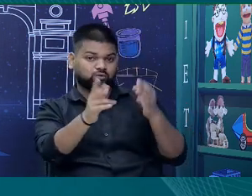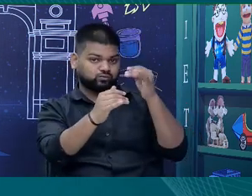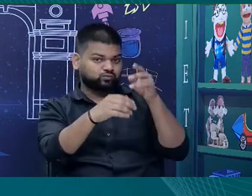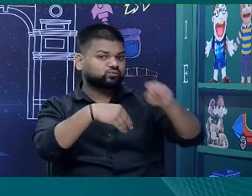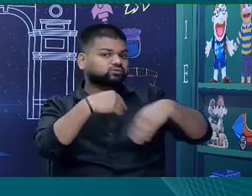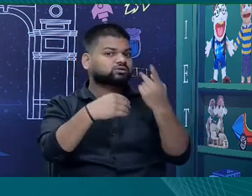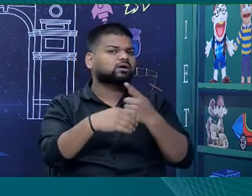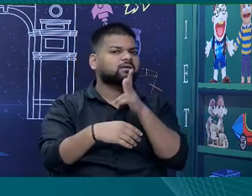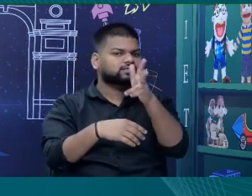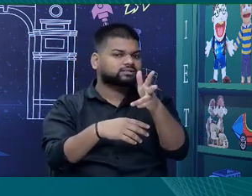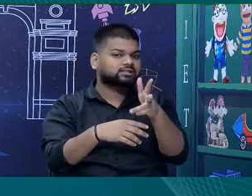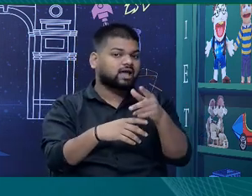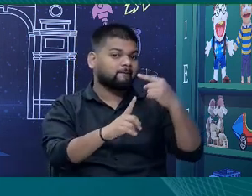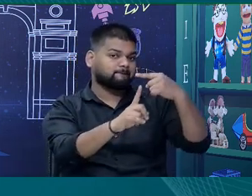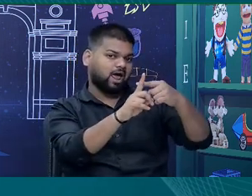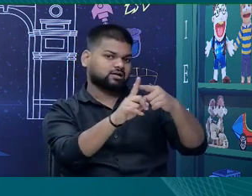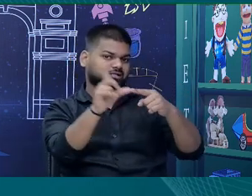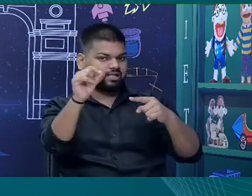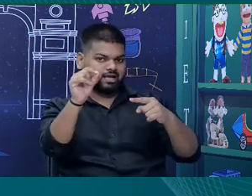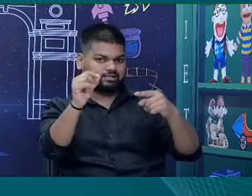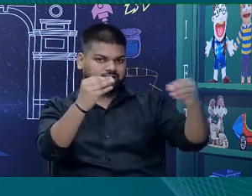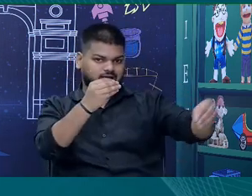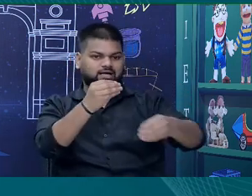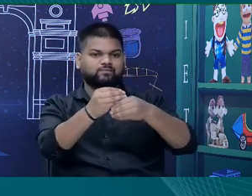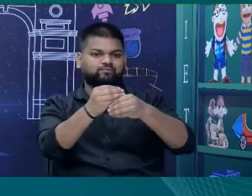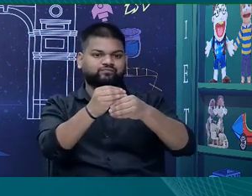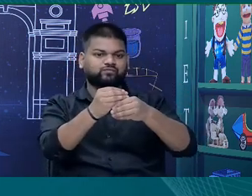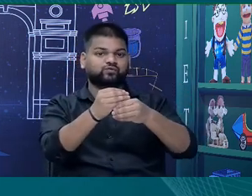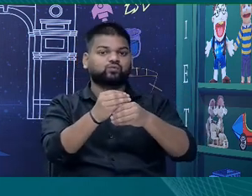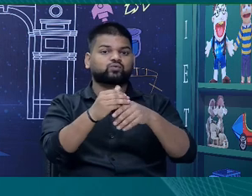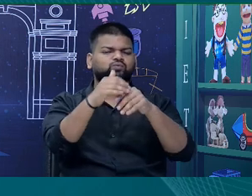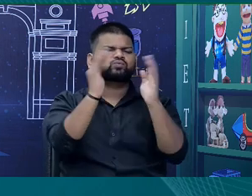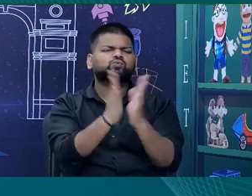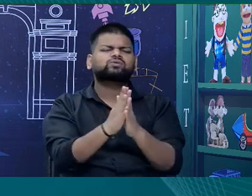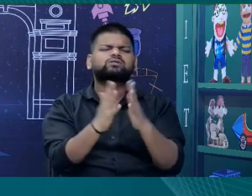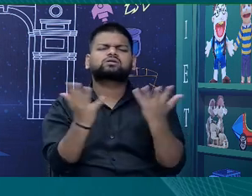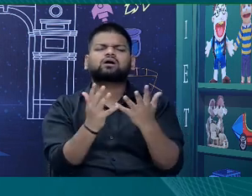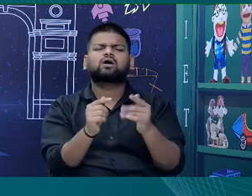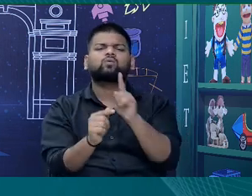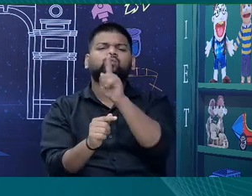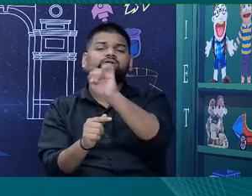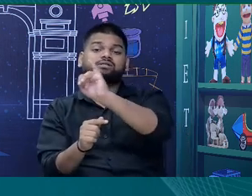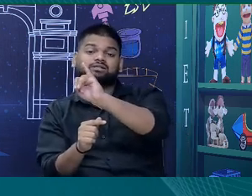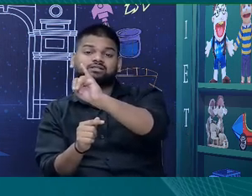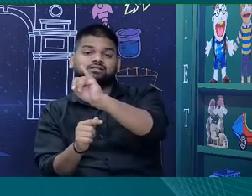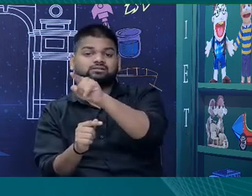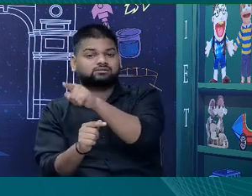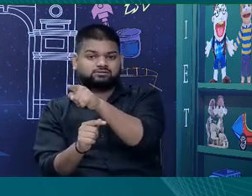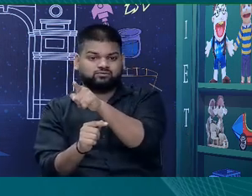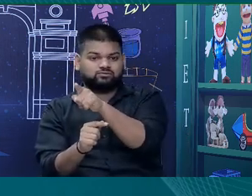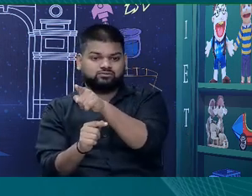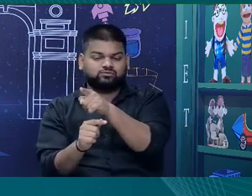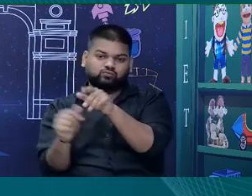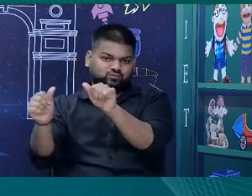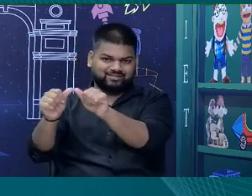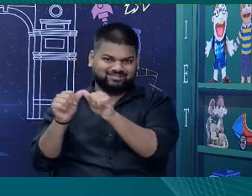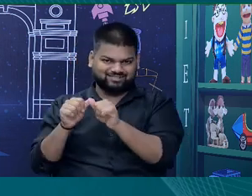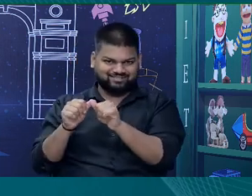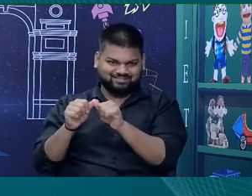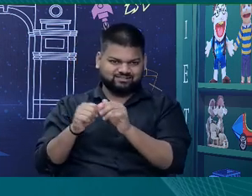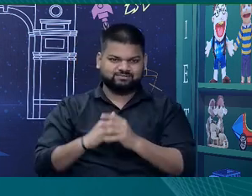तो साथ-साथ मैंने क्वेश्चन में लिखा और उसके बाद फिर मैंने आपसे पूछा की फाइनल जो आपका रिजल्ट आया आंसर क्या है वो मुझे बता दीजिए तो